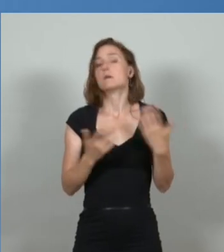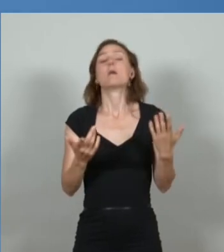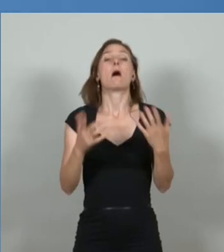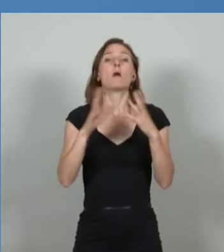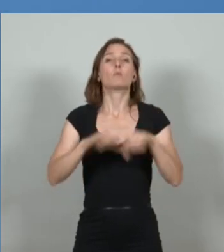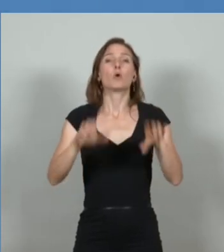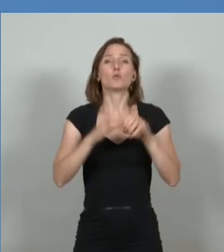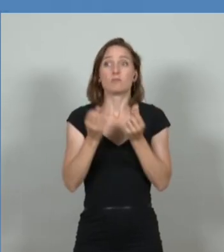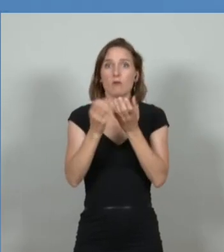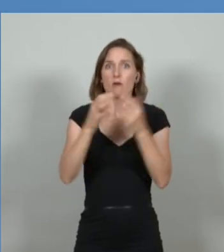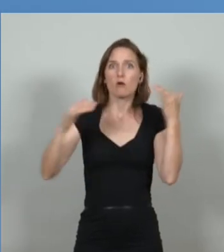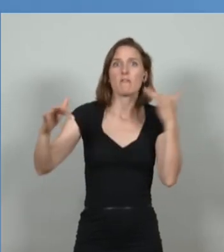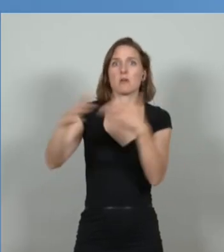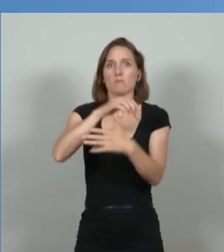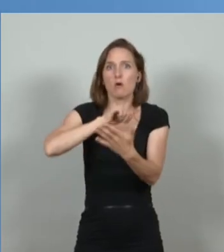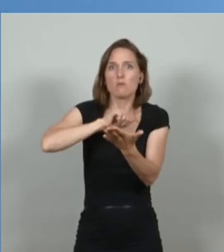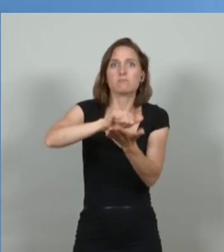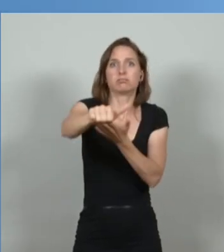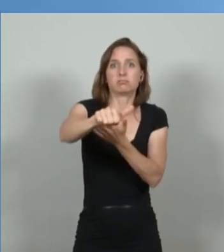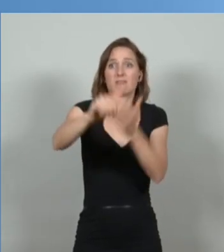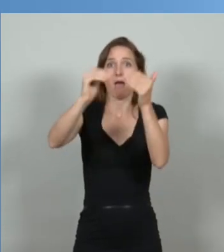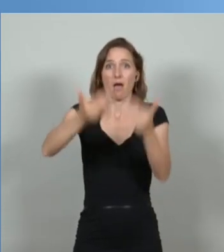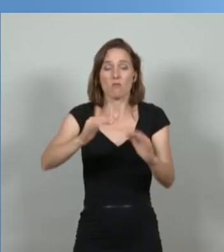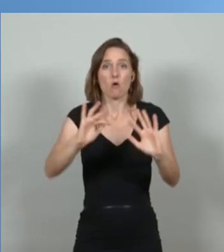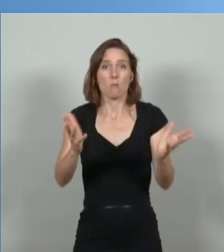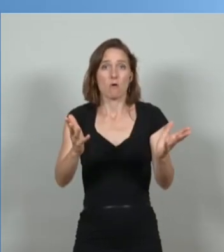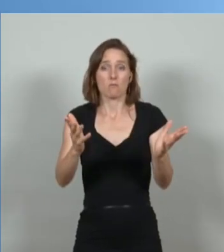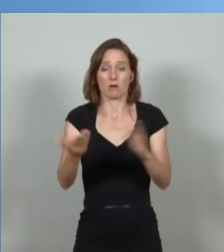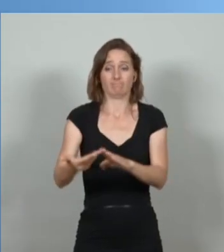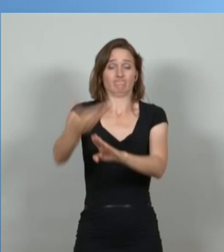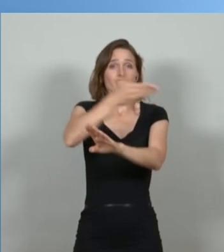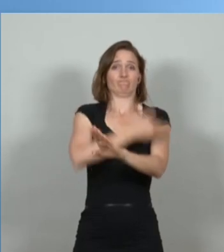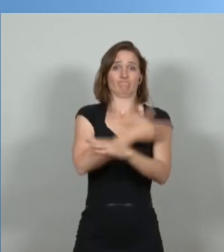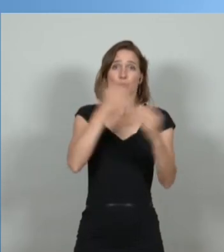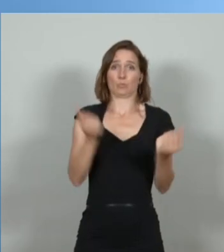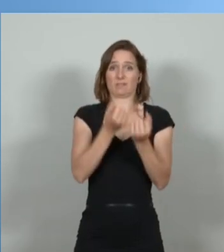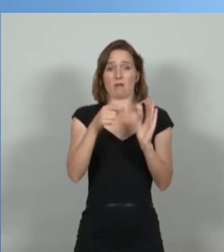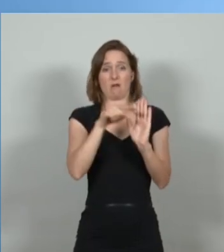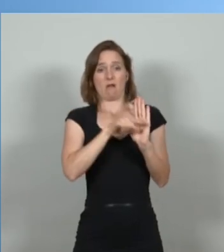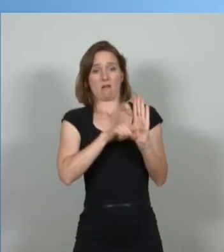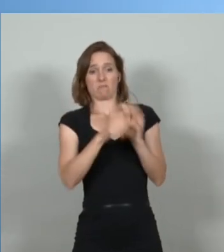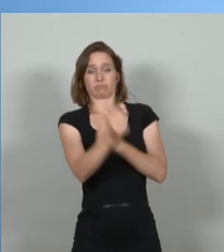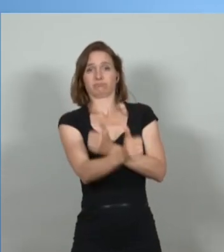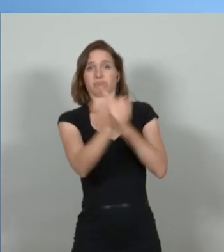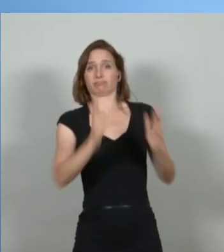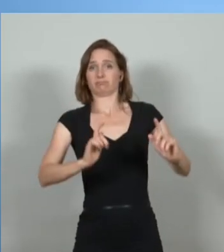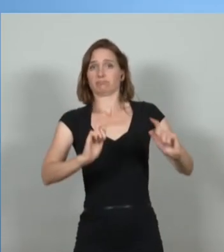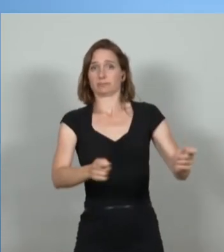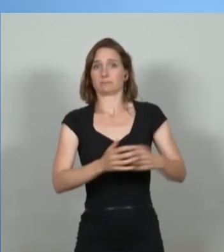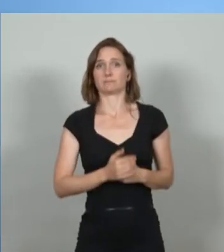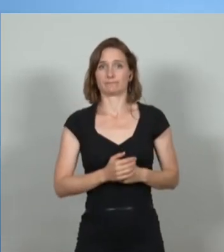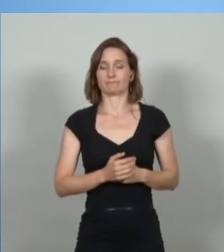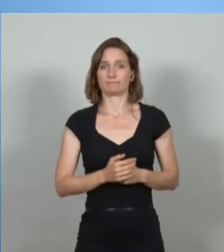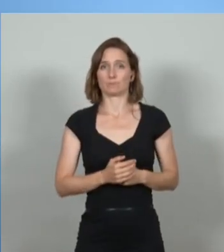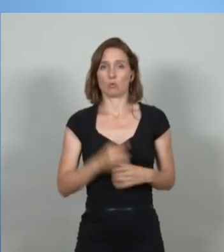écossiles il faut commencer par en réguler la publicité parmi les activités illustrant parfaitement ces problématiques nous distinguons trois